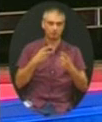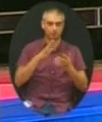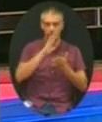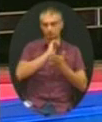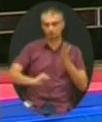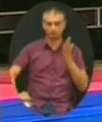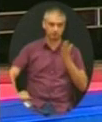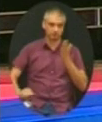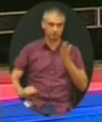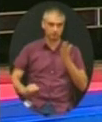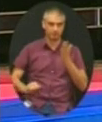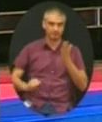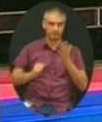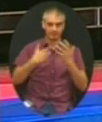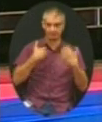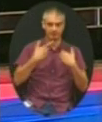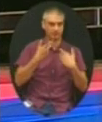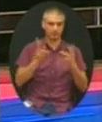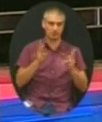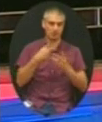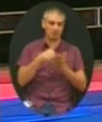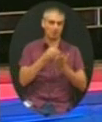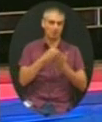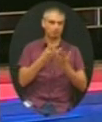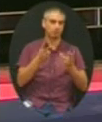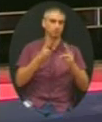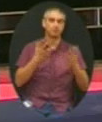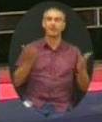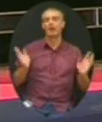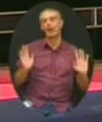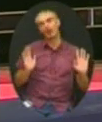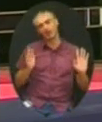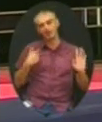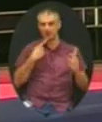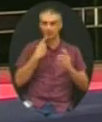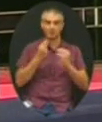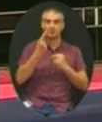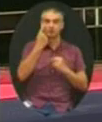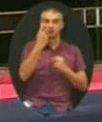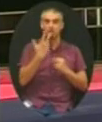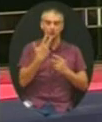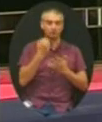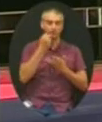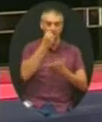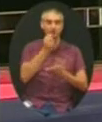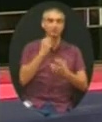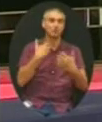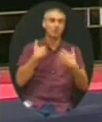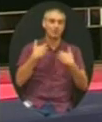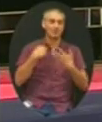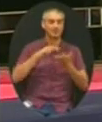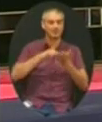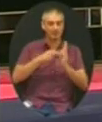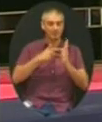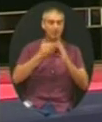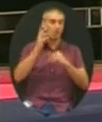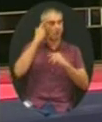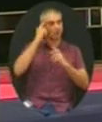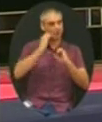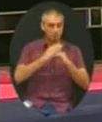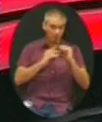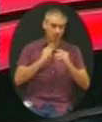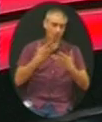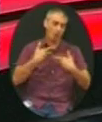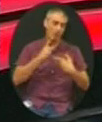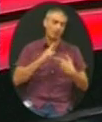נגרע ממנו, והתיאטרון הזה לא יוכל להמשיך לשרוד. הייתי מנסח את זה אחרת, שליש מהתקציב שהתיאטרון תכנן או בנה עליו לא